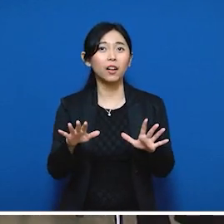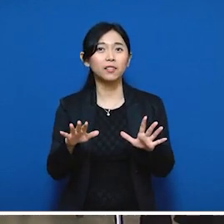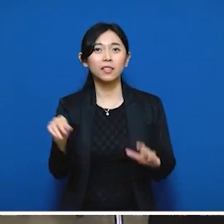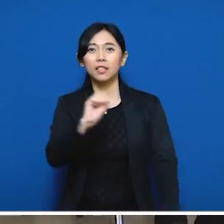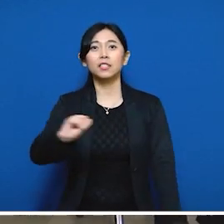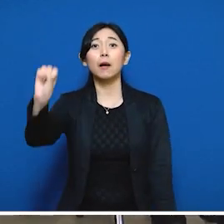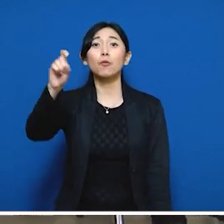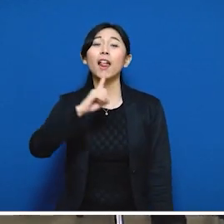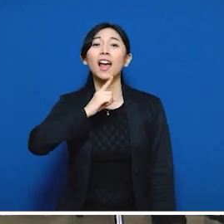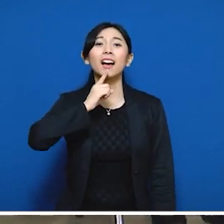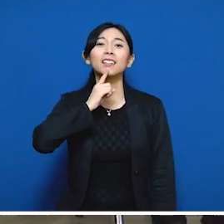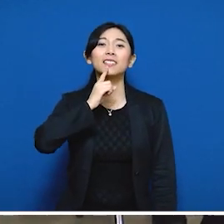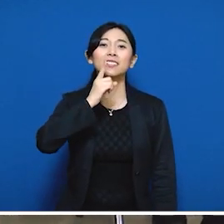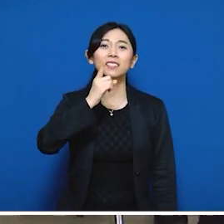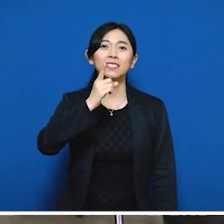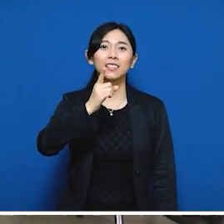Samuel harus